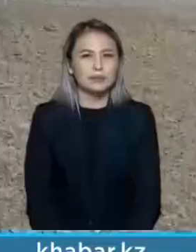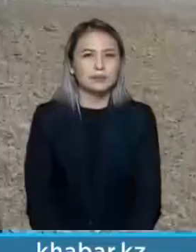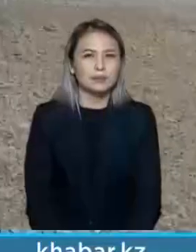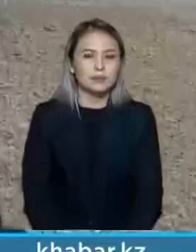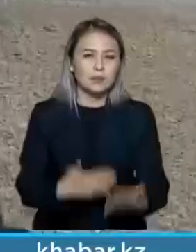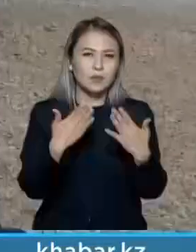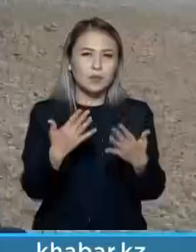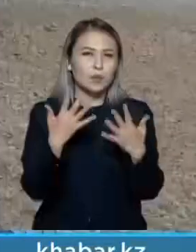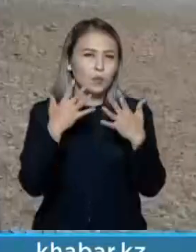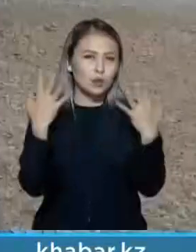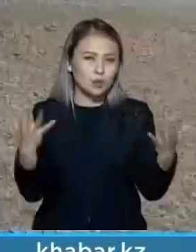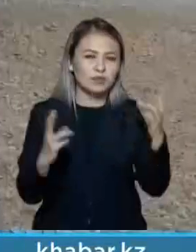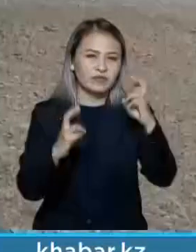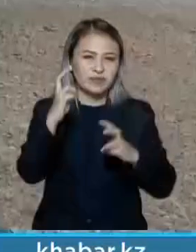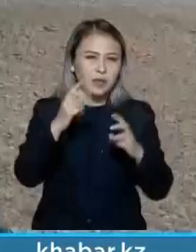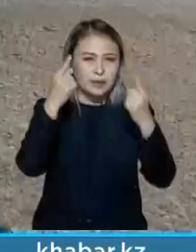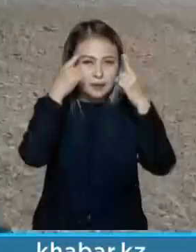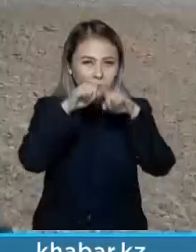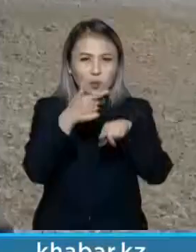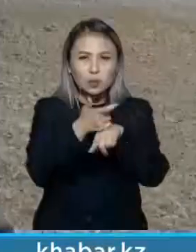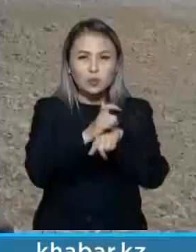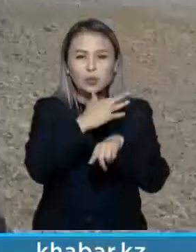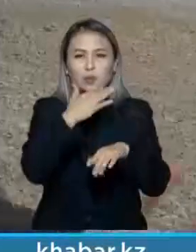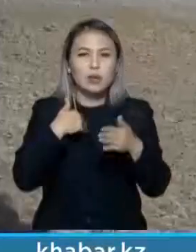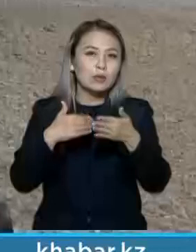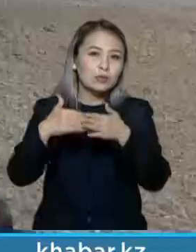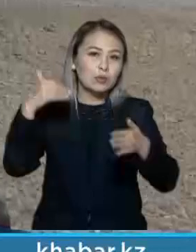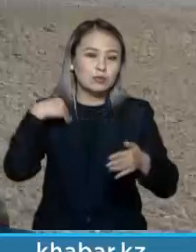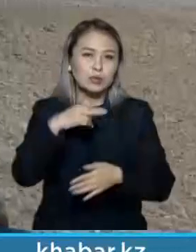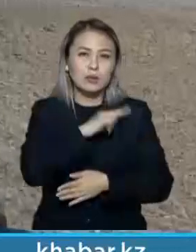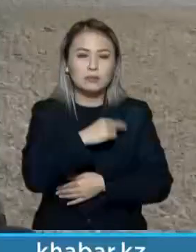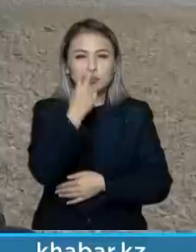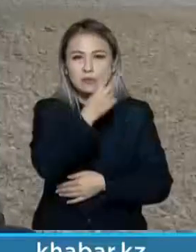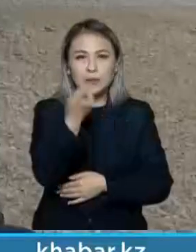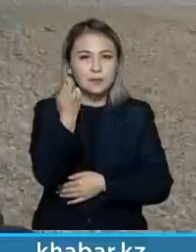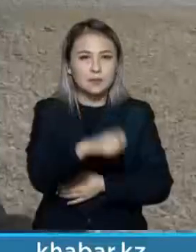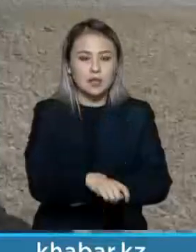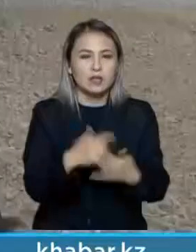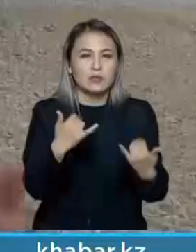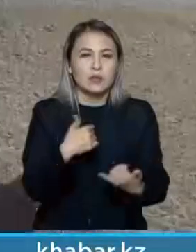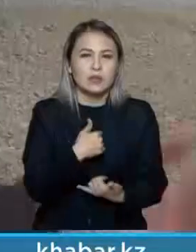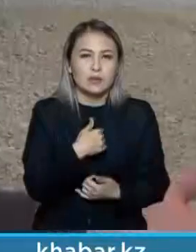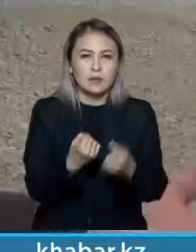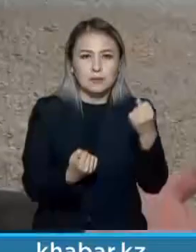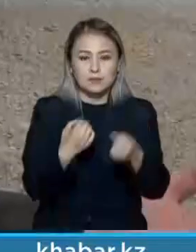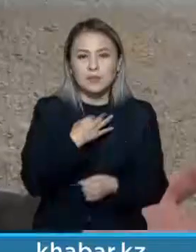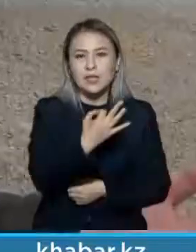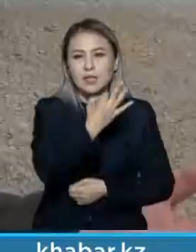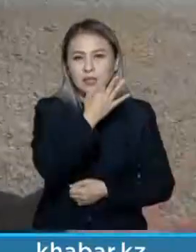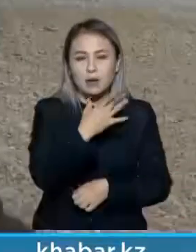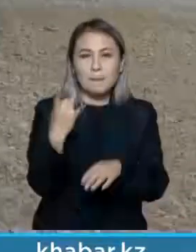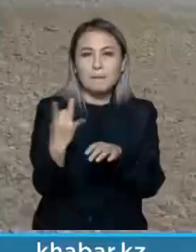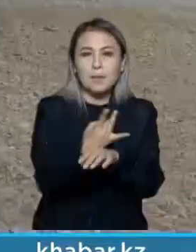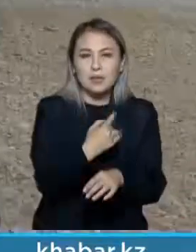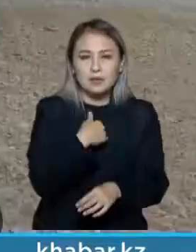Бұл үлкен өндіріс орнына техника да өте көп. Мен бұған дейін еш жерден мұндай көліктерді көрмегенмін. Маған жүк көлігін басқарған ұнайды. Алғашында